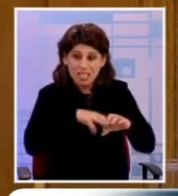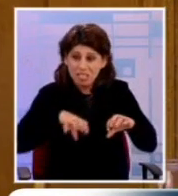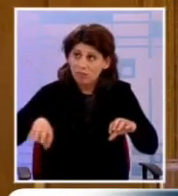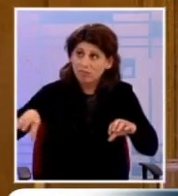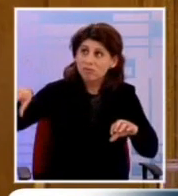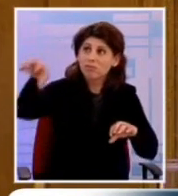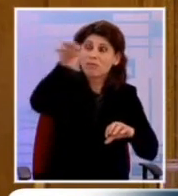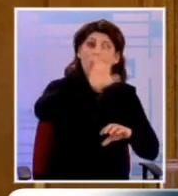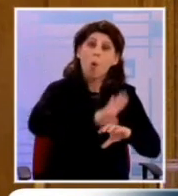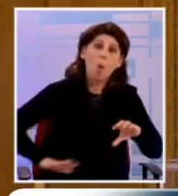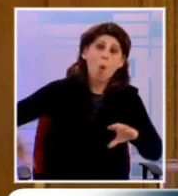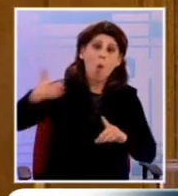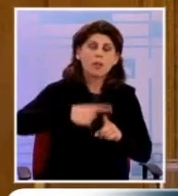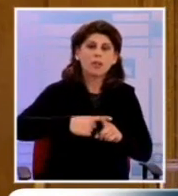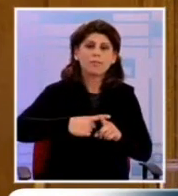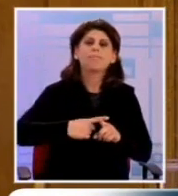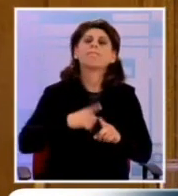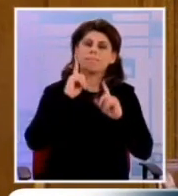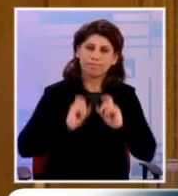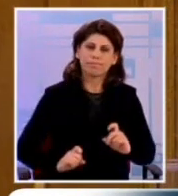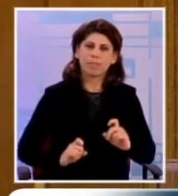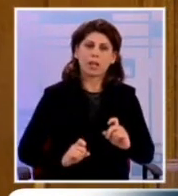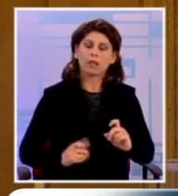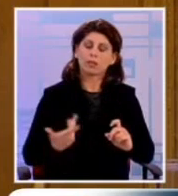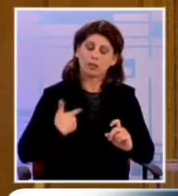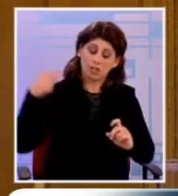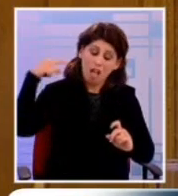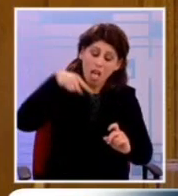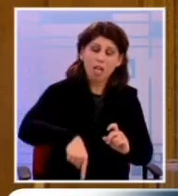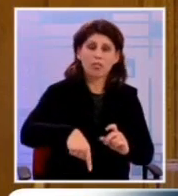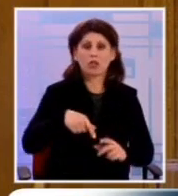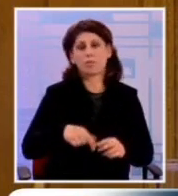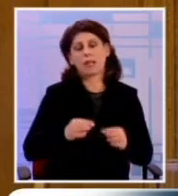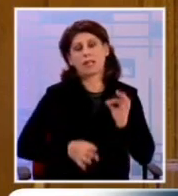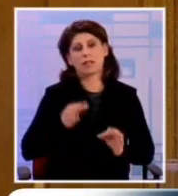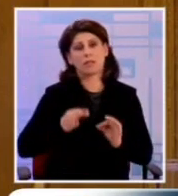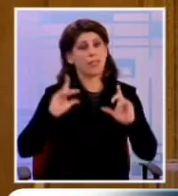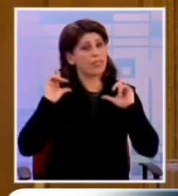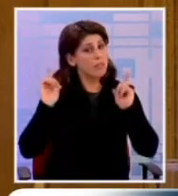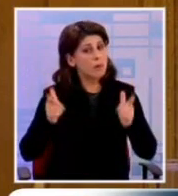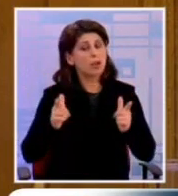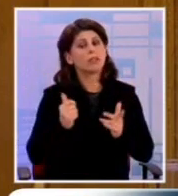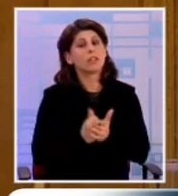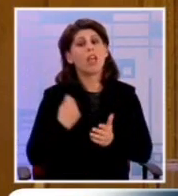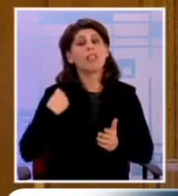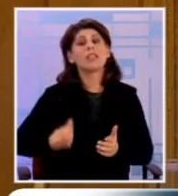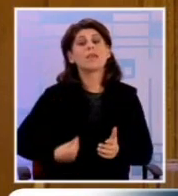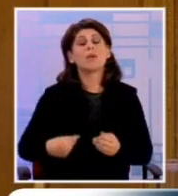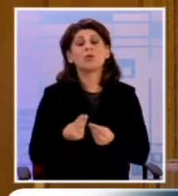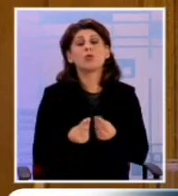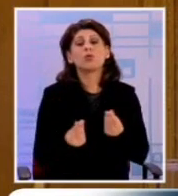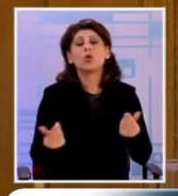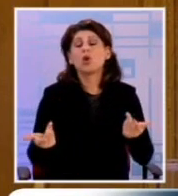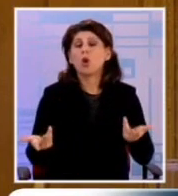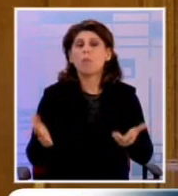τόπους οφείλουμε τη δυνατότητά μας να είμαστε εδώ σήμερα και να συζητάμε με δημοκρατικό και δημόσιο τρόπο τα